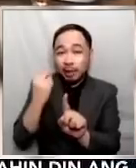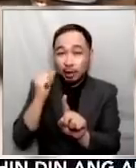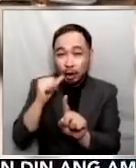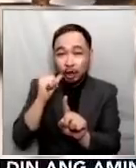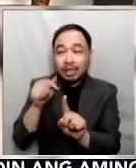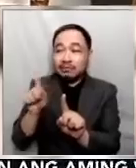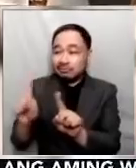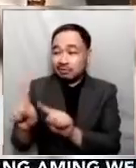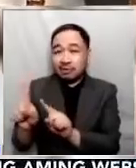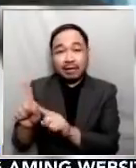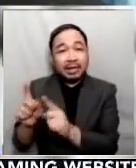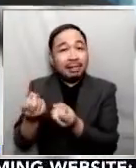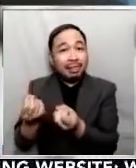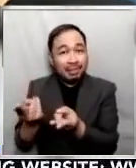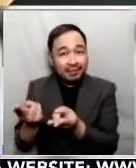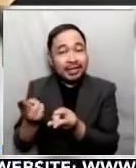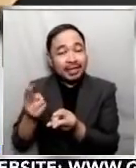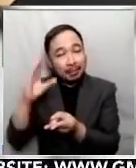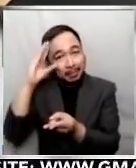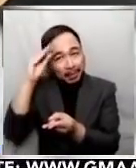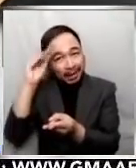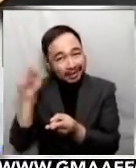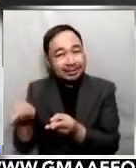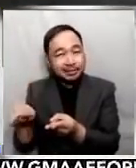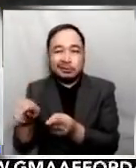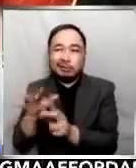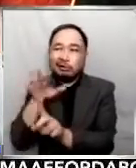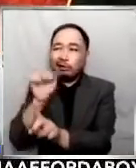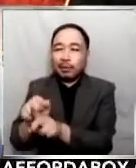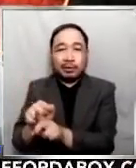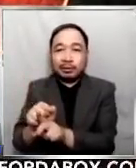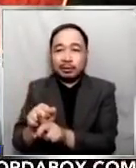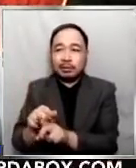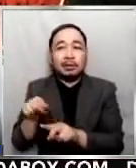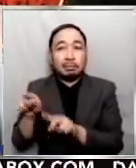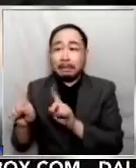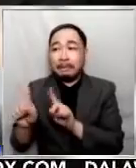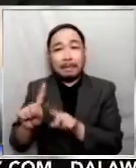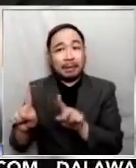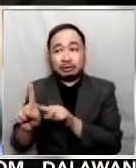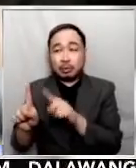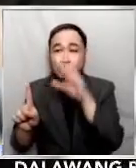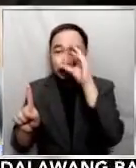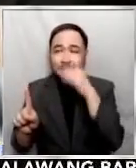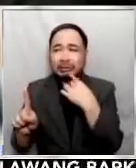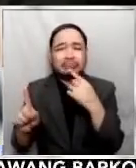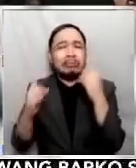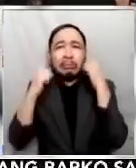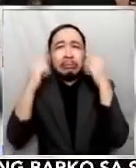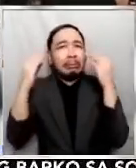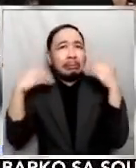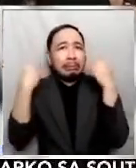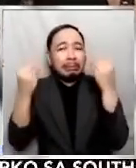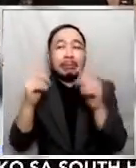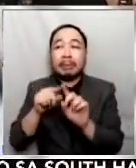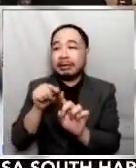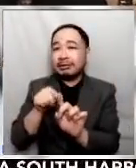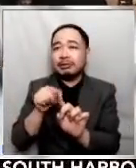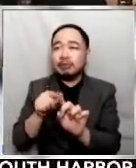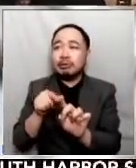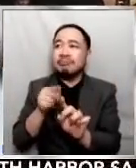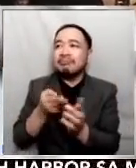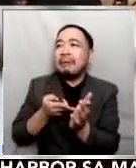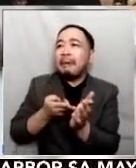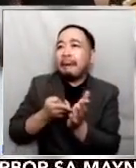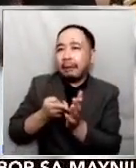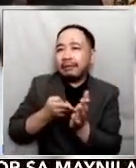entrapment operation. Wala raw alam ang lalaki sa modus ng kinakasama, pero ang babaeng suspect umamin sa krimen. May problema kasi ako yung mama